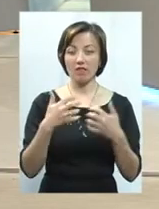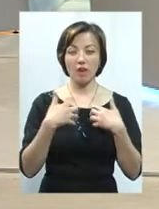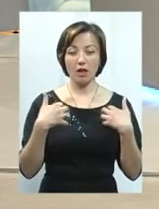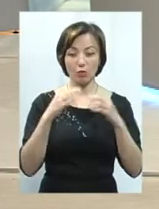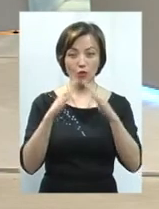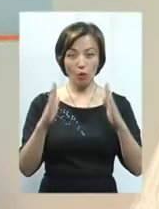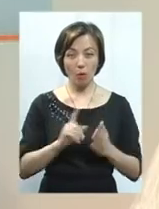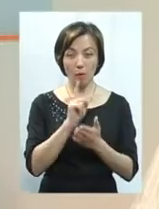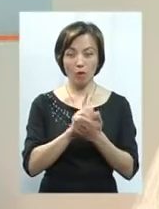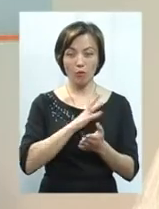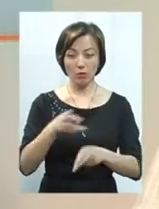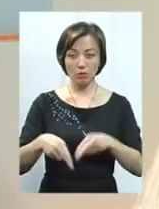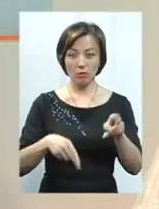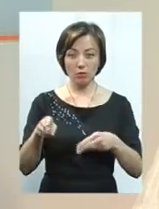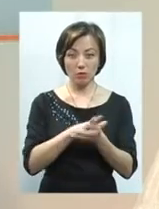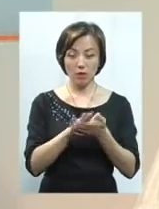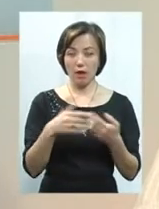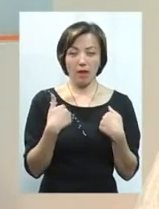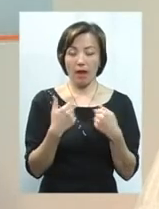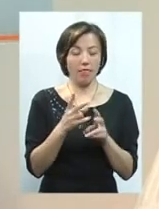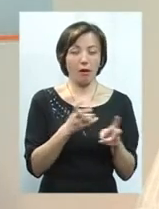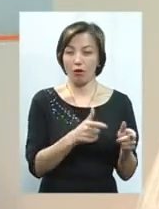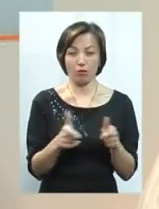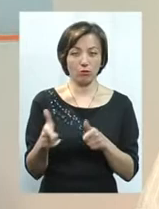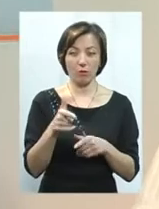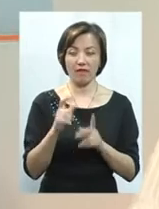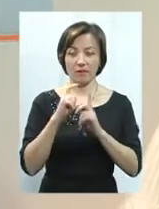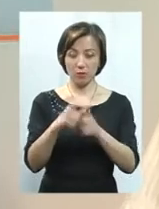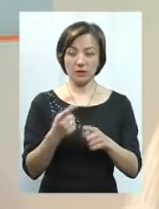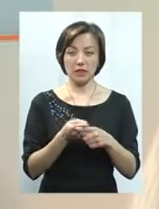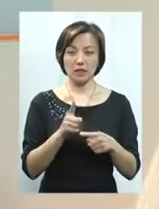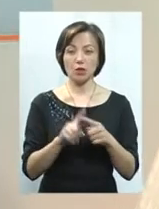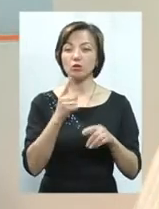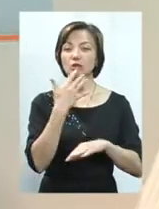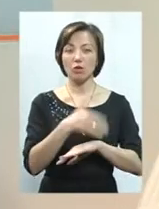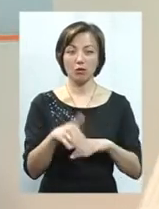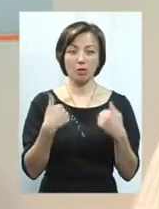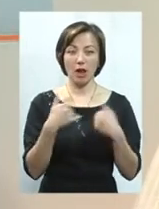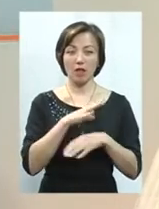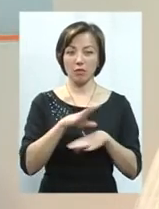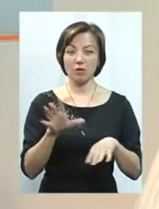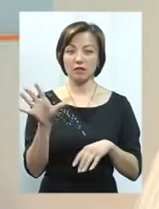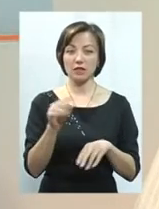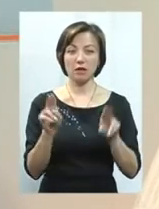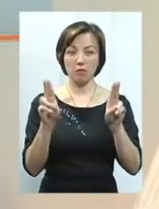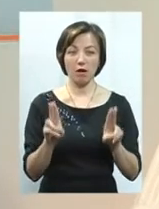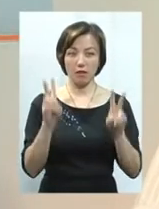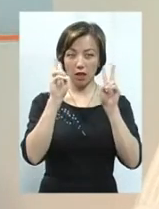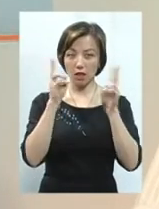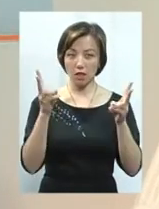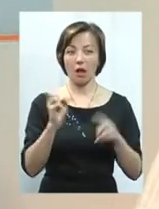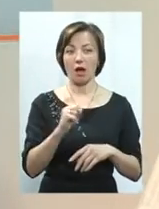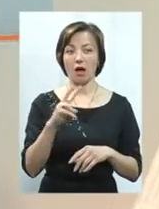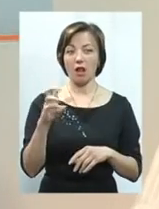вдома? Я, на жаль, не готовий зараз відповісти на це, тому що за кордоном не був, всіх правил не знаю.